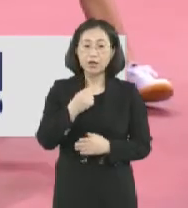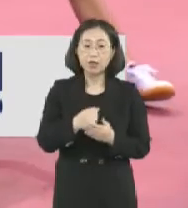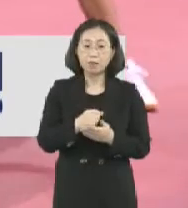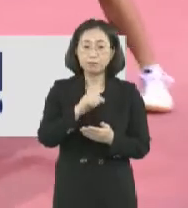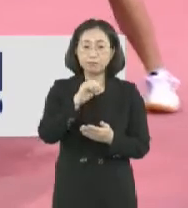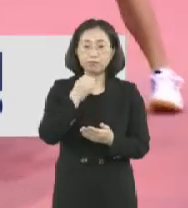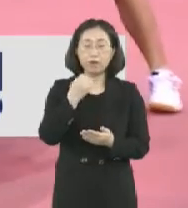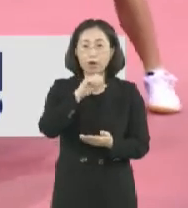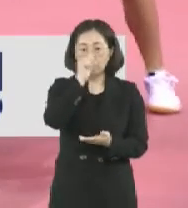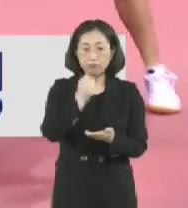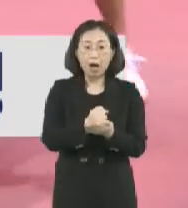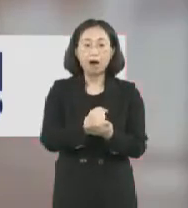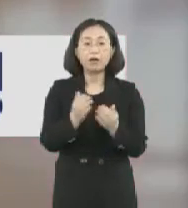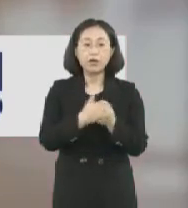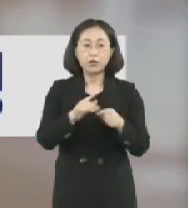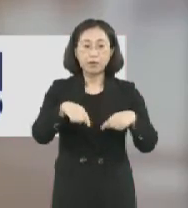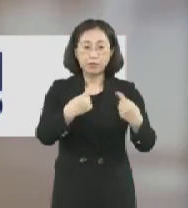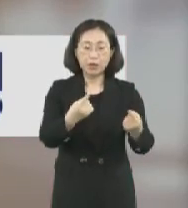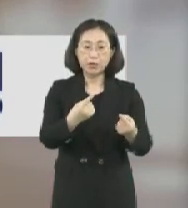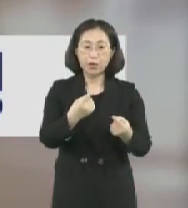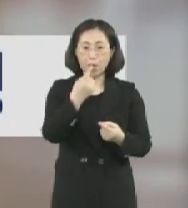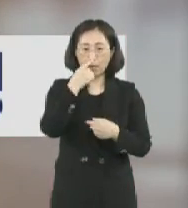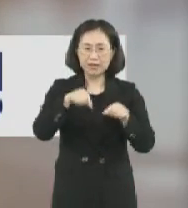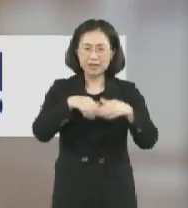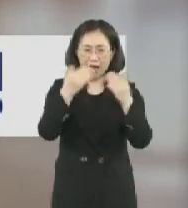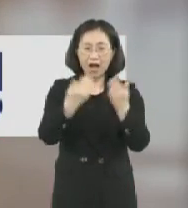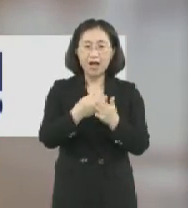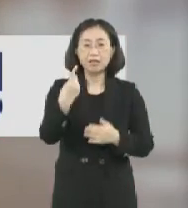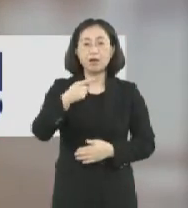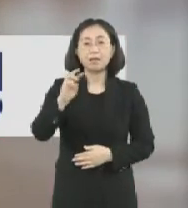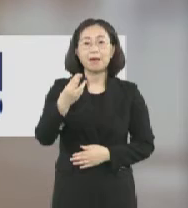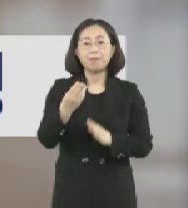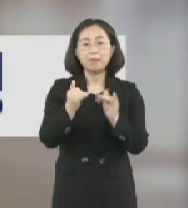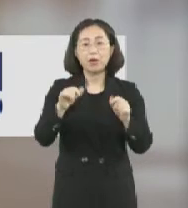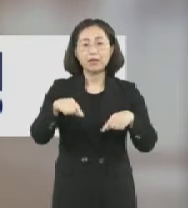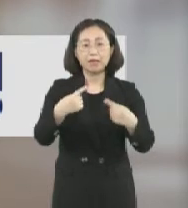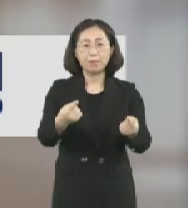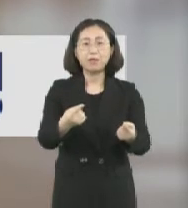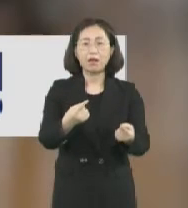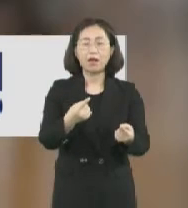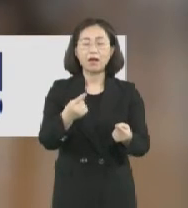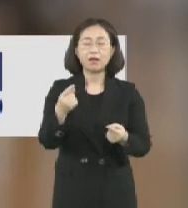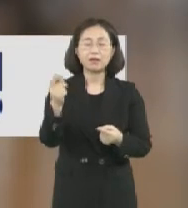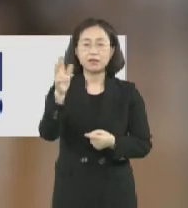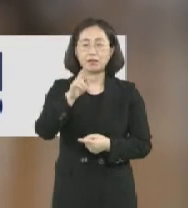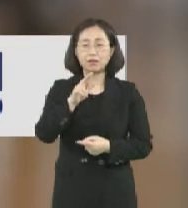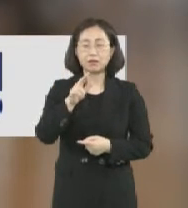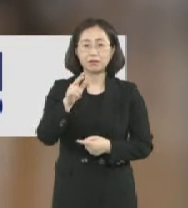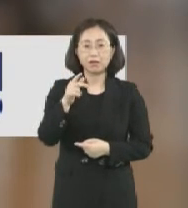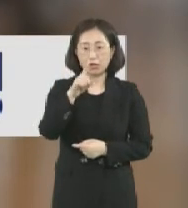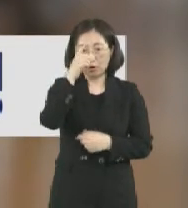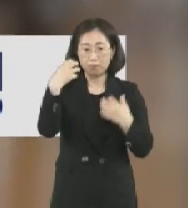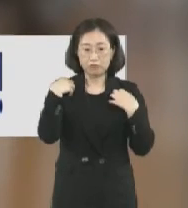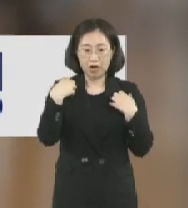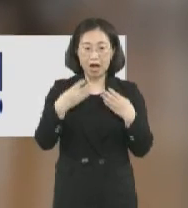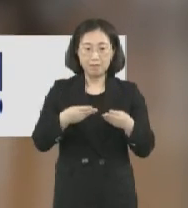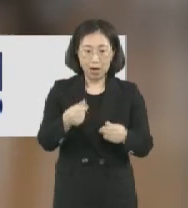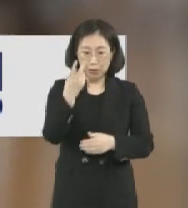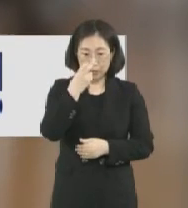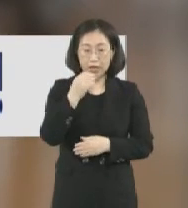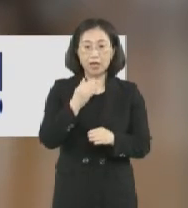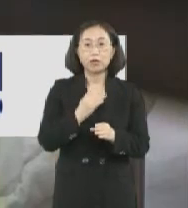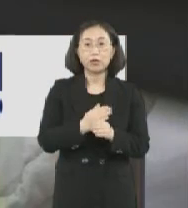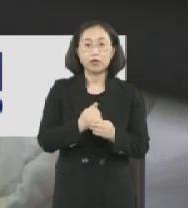이 대회는 선수와 코치 등 1300여 명이 참가 의 당국이 긴급 조사에 들어갔습니다 부여의 놓인 주간보호시설